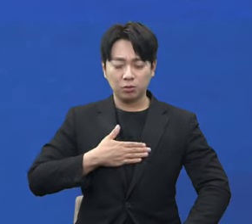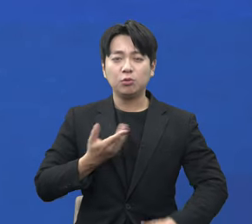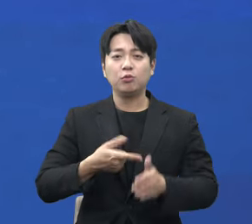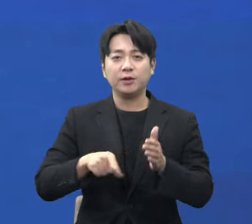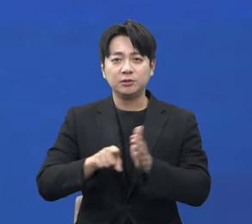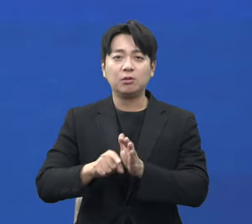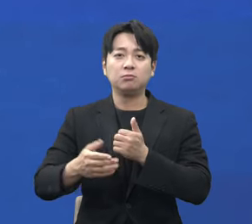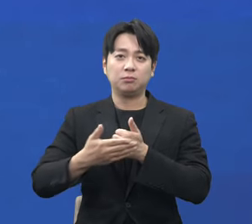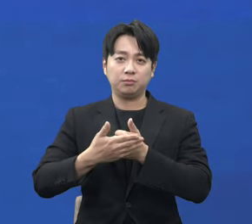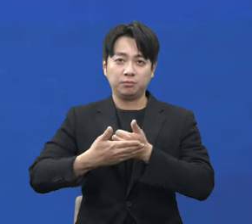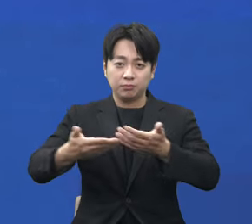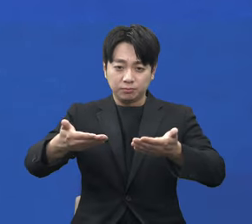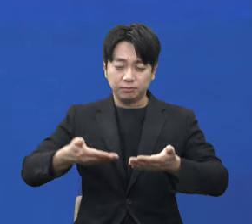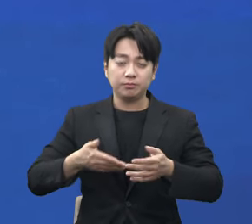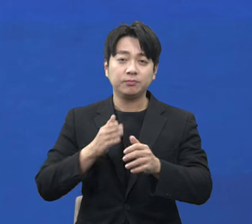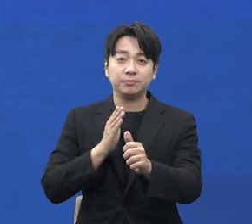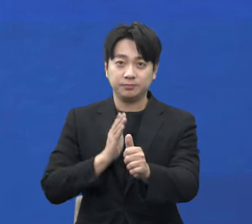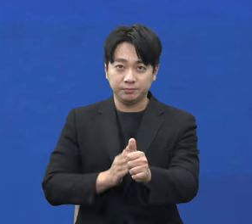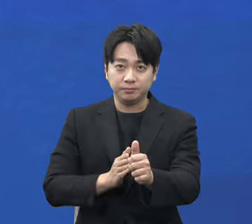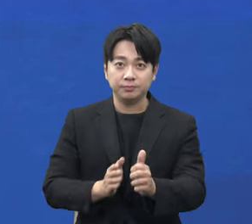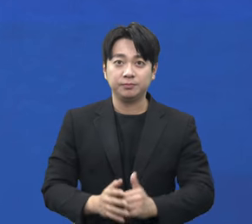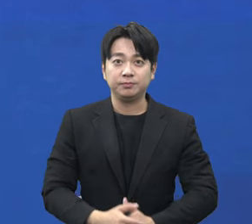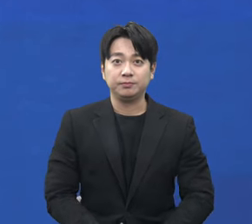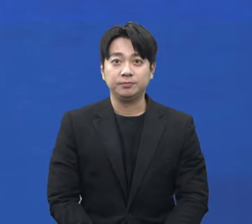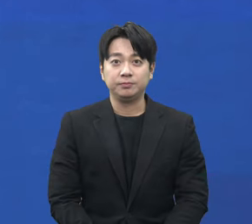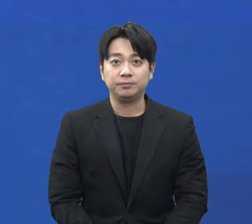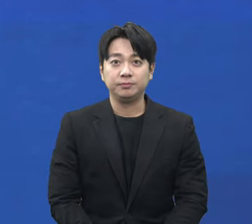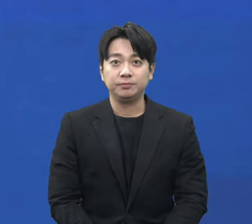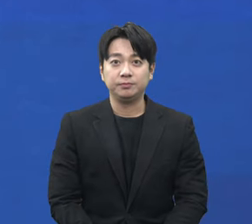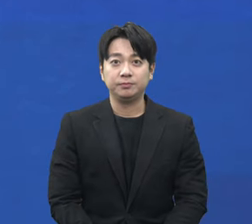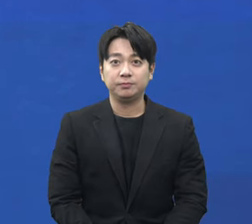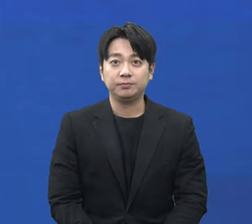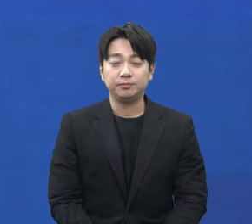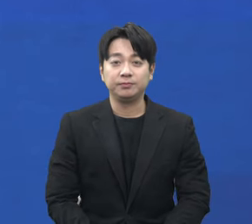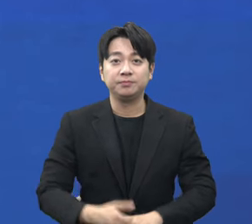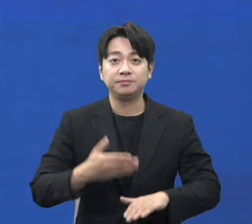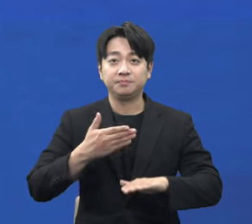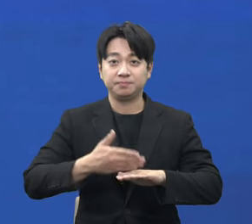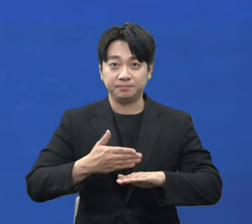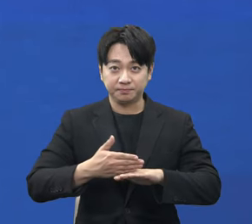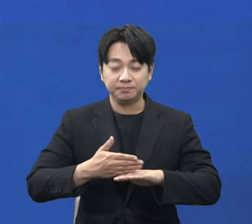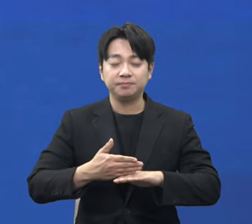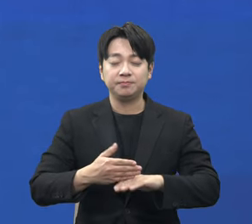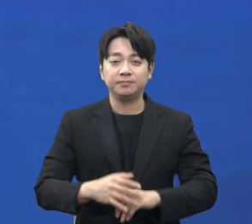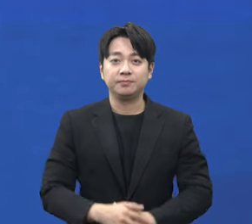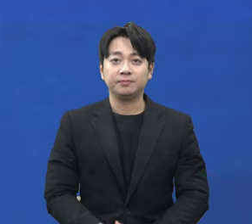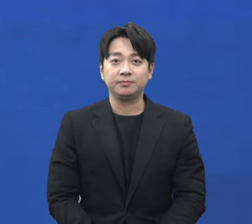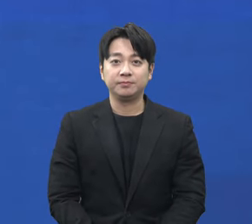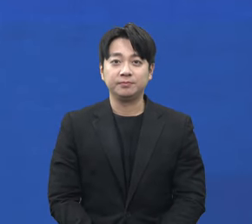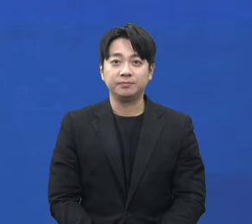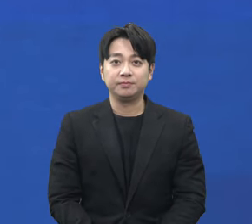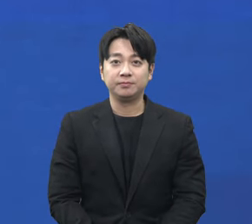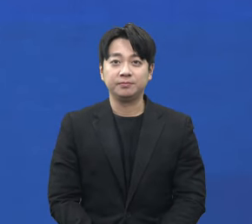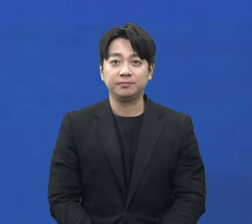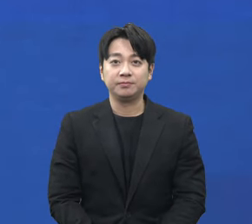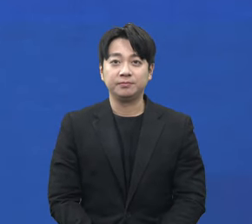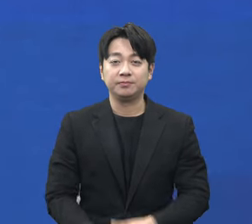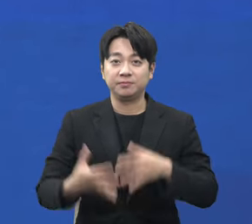다시 한번 호소드립니다. 감사하고 고맙습니다. 기호 1번